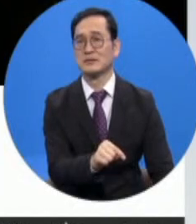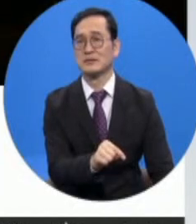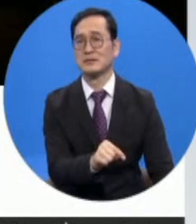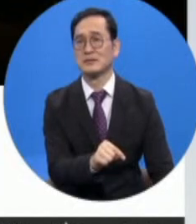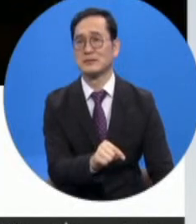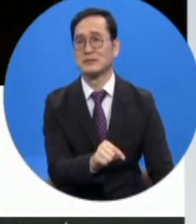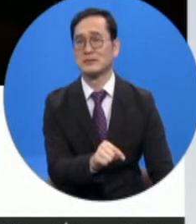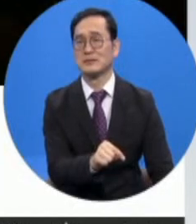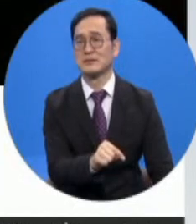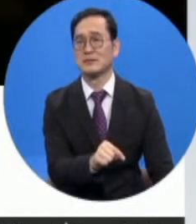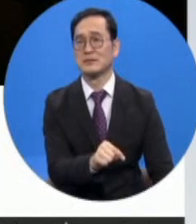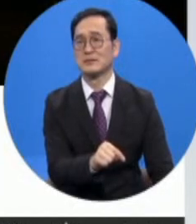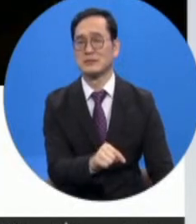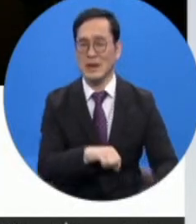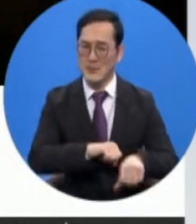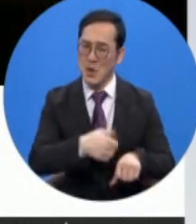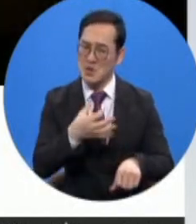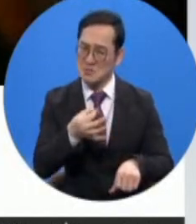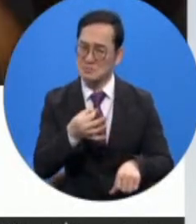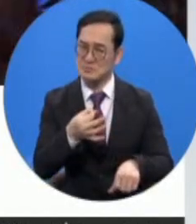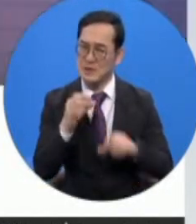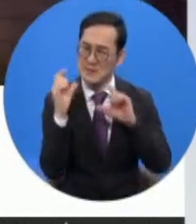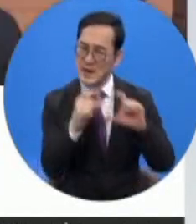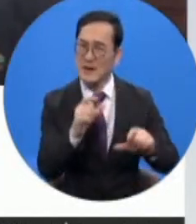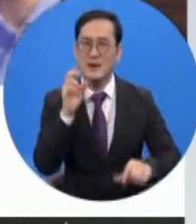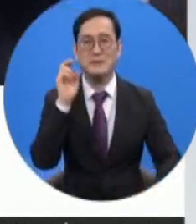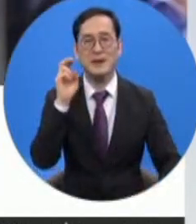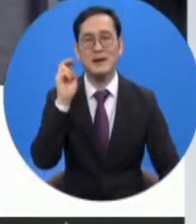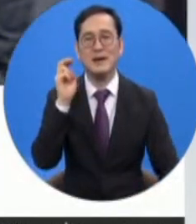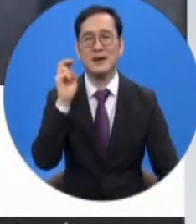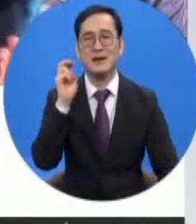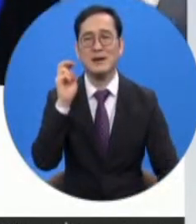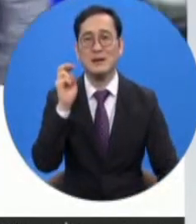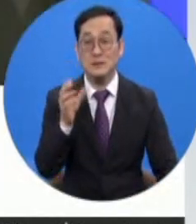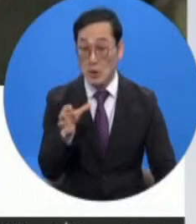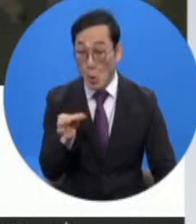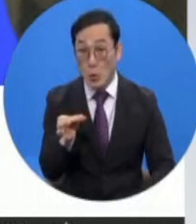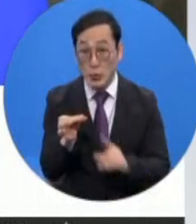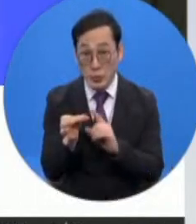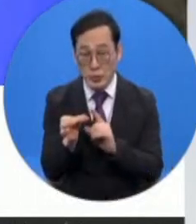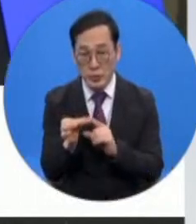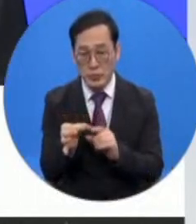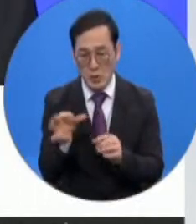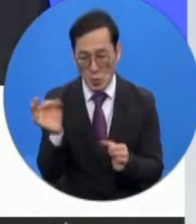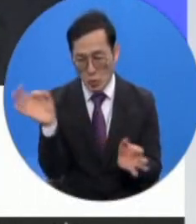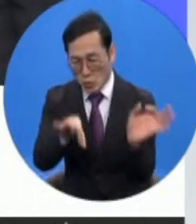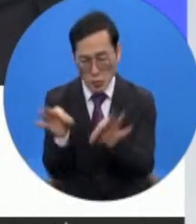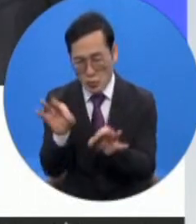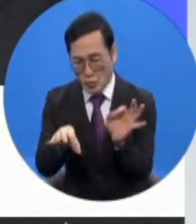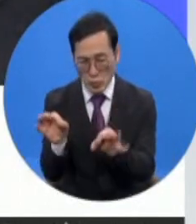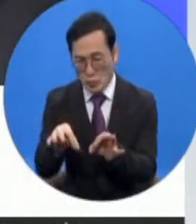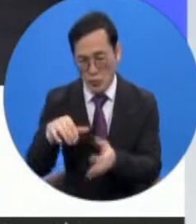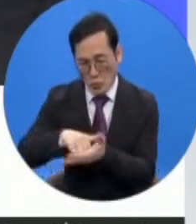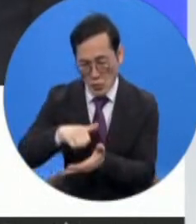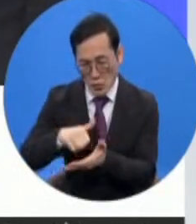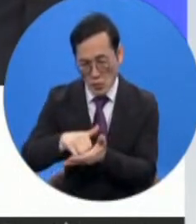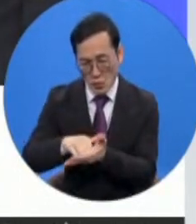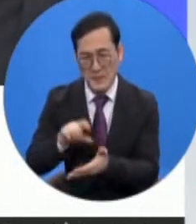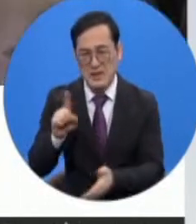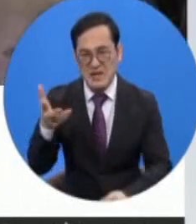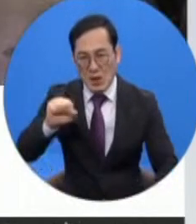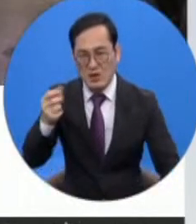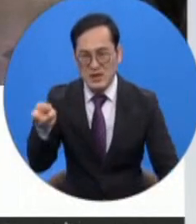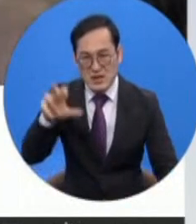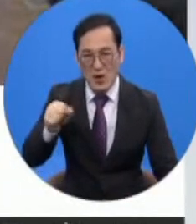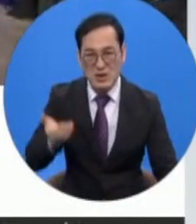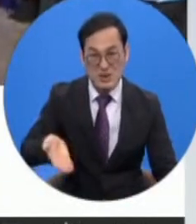구속까지야 되겠나 싶고 벌금형 정도가 아니겠나 싶은데 만약에 그 금액이 막 몇억 몇십억 이렇게 올라가게 되면 그러면 장담할 수